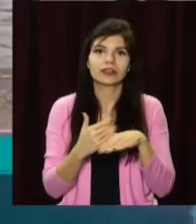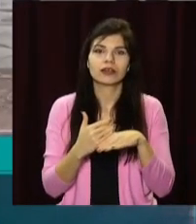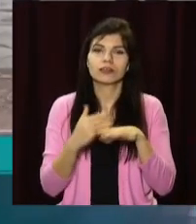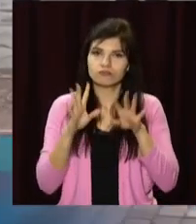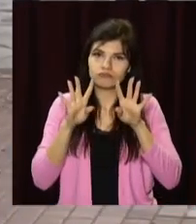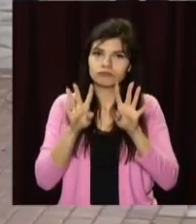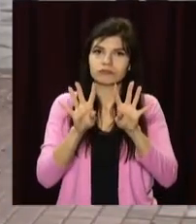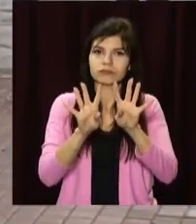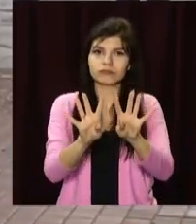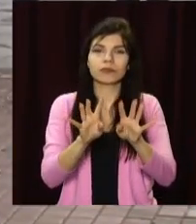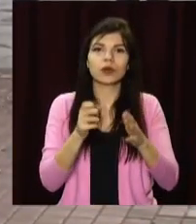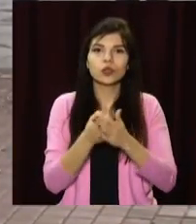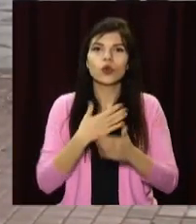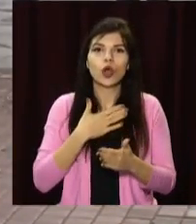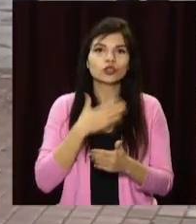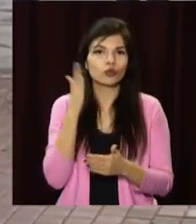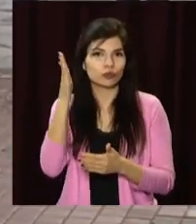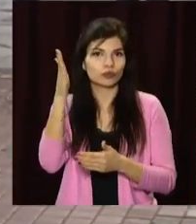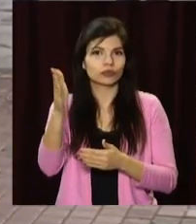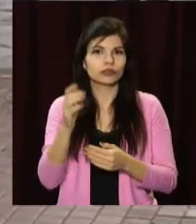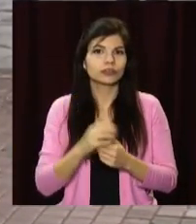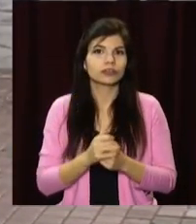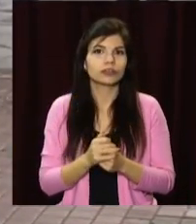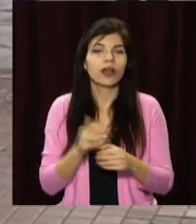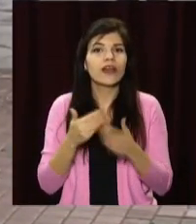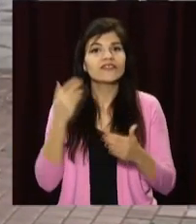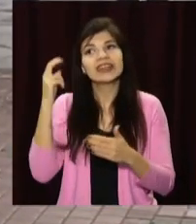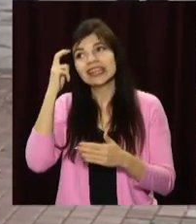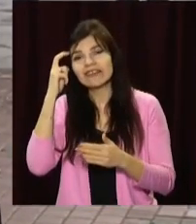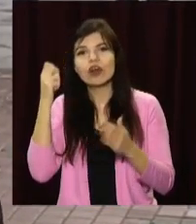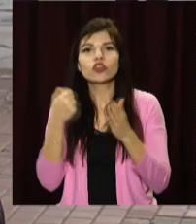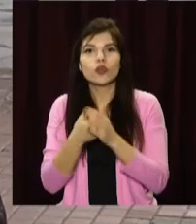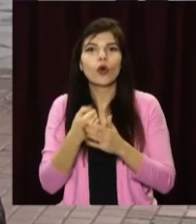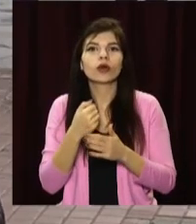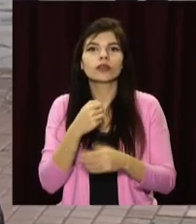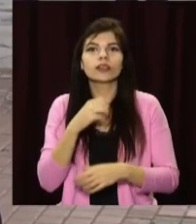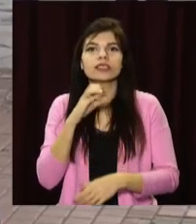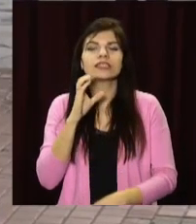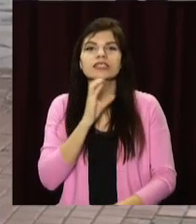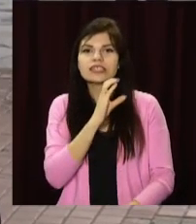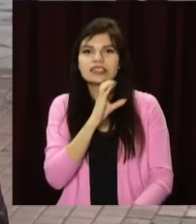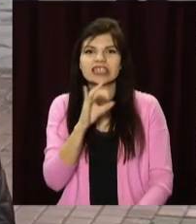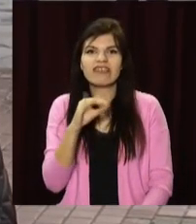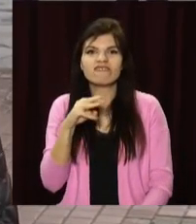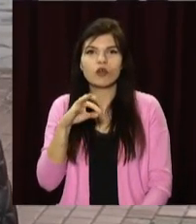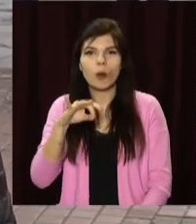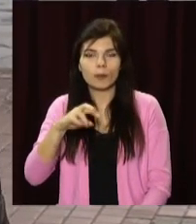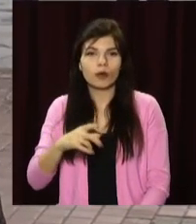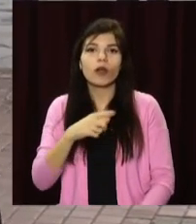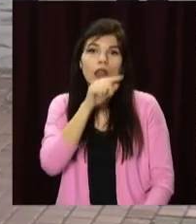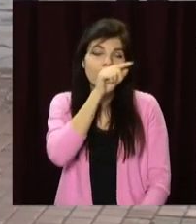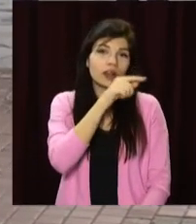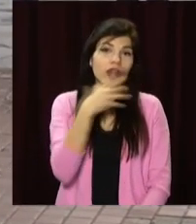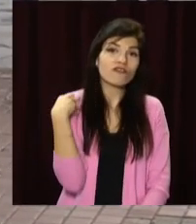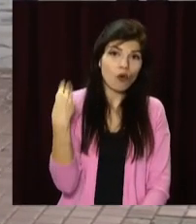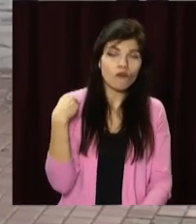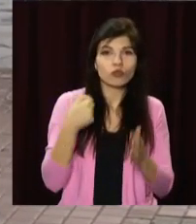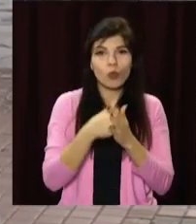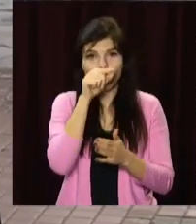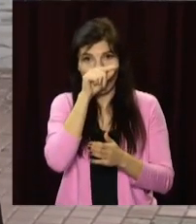сильними і крокувати єдиними шеренгами до нашого майбутнього. Від Києва